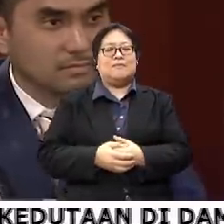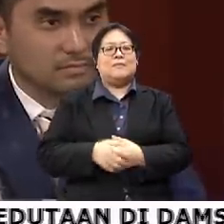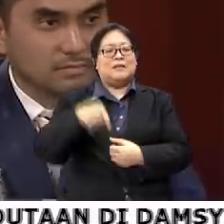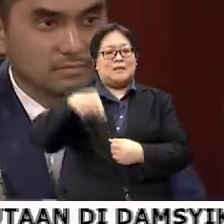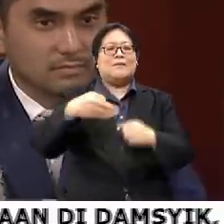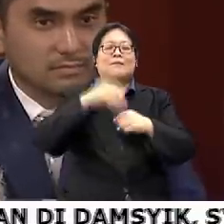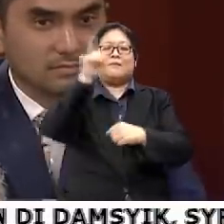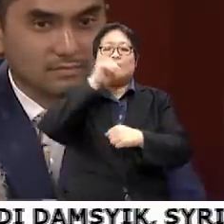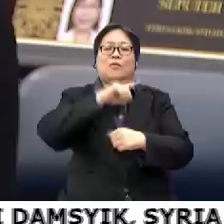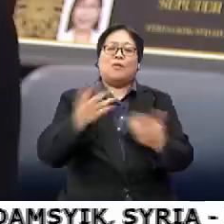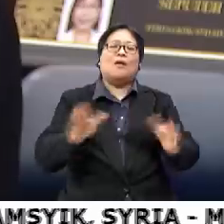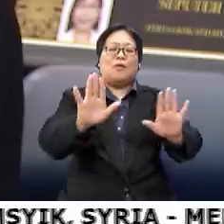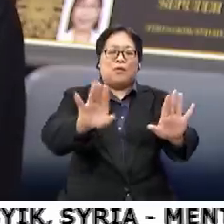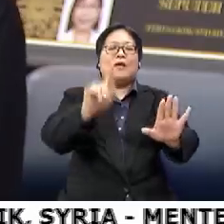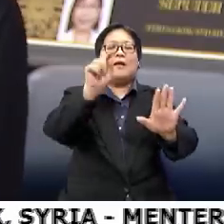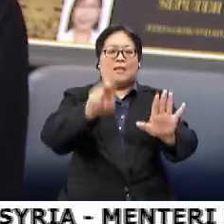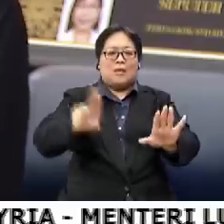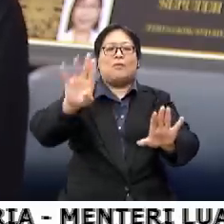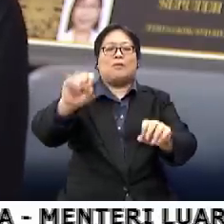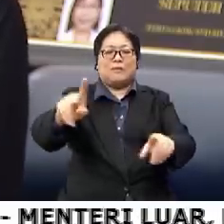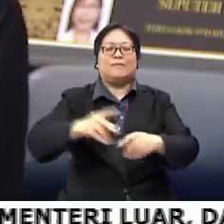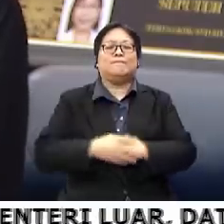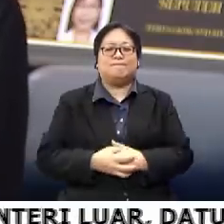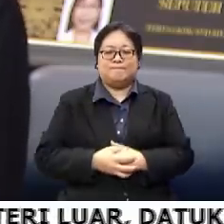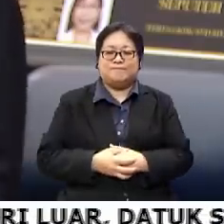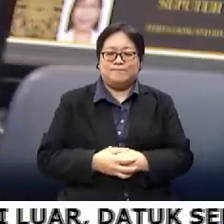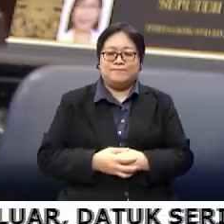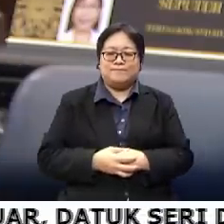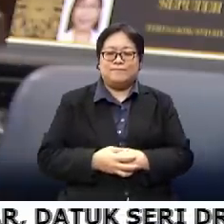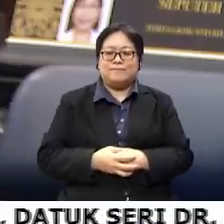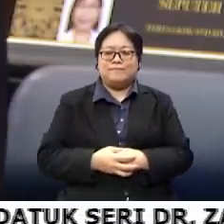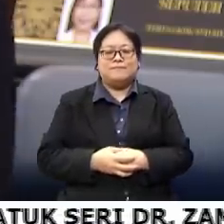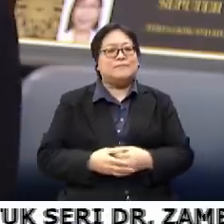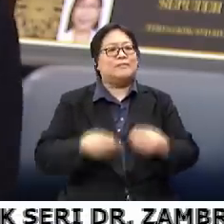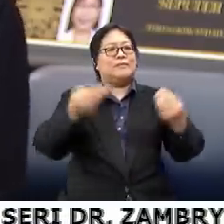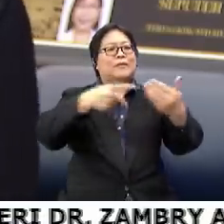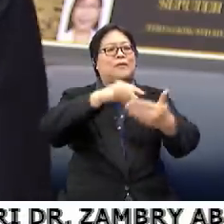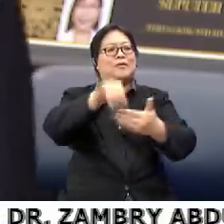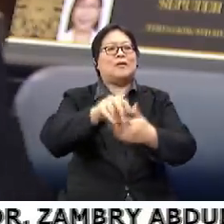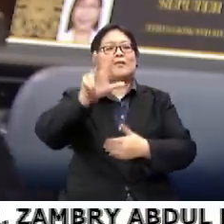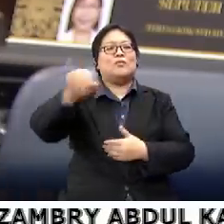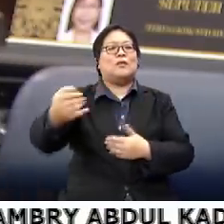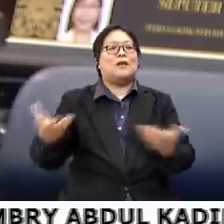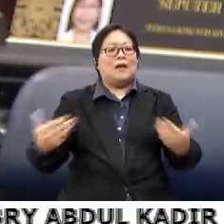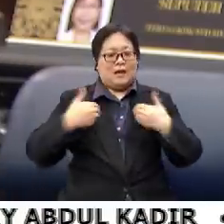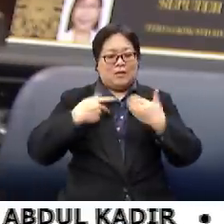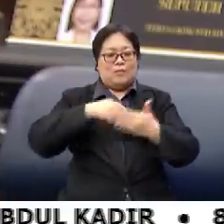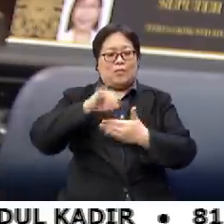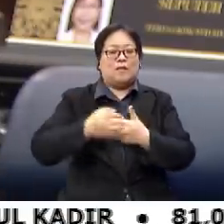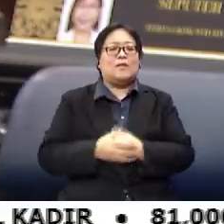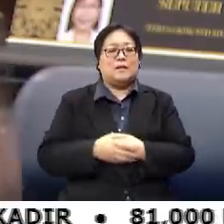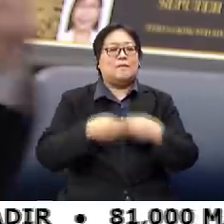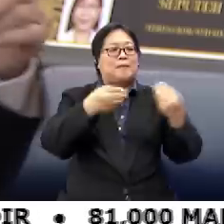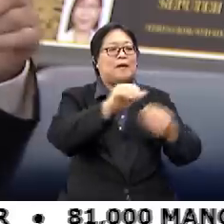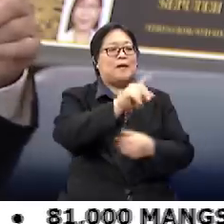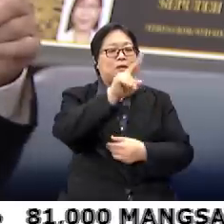ini fitnah yang teruk, bah. Okey, tahu. Okey, tak apa. Bagi projek 3 juta, ada projek bagi dengan